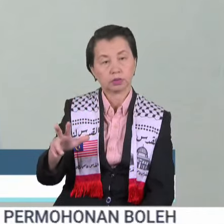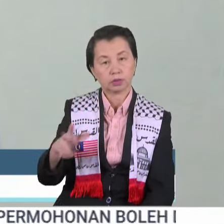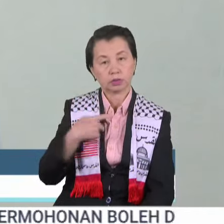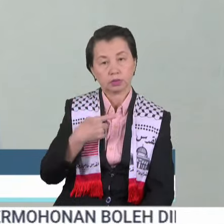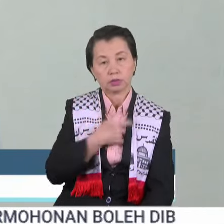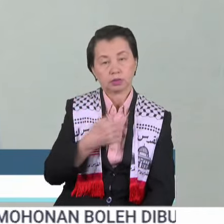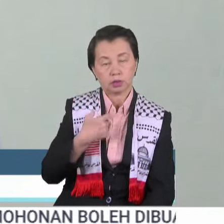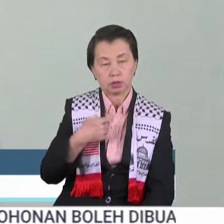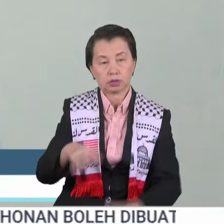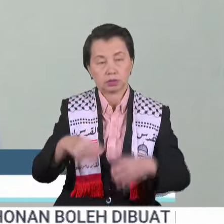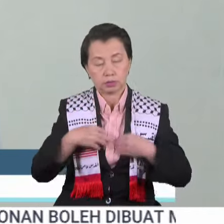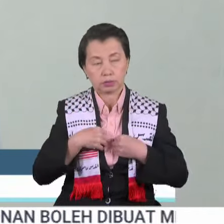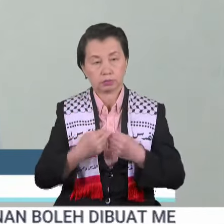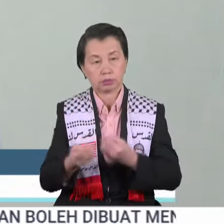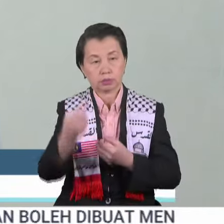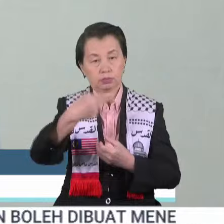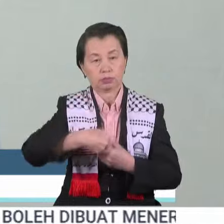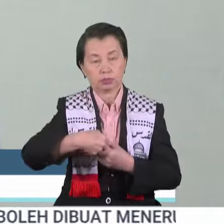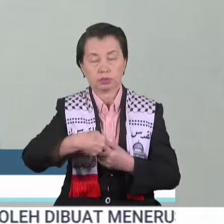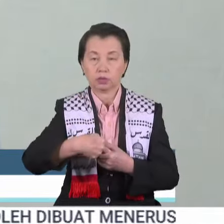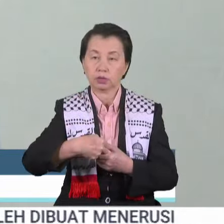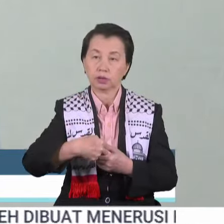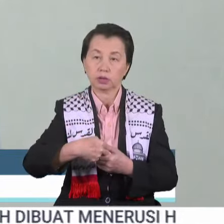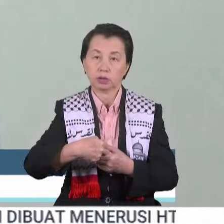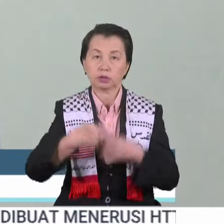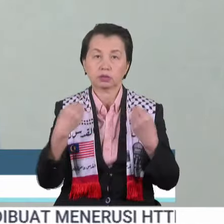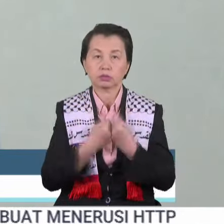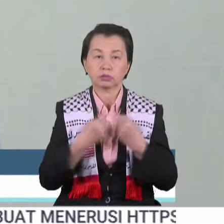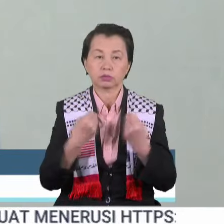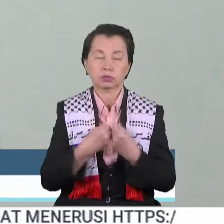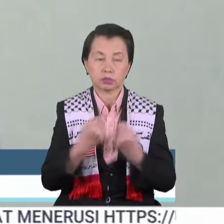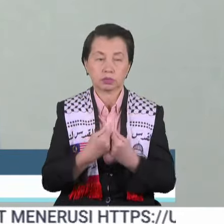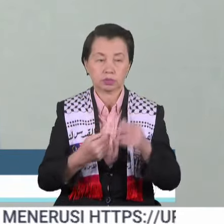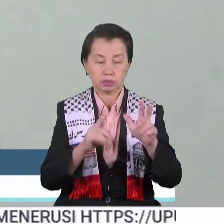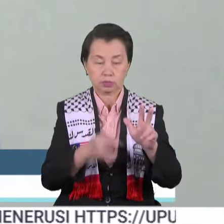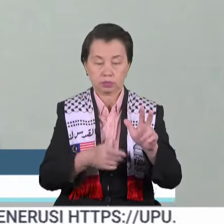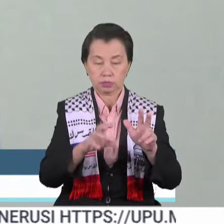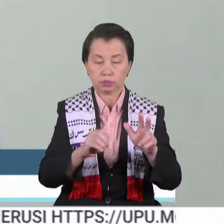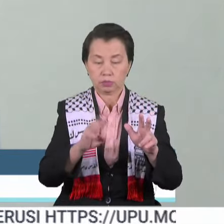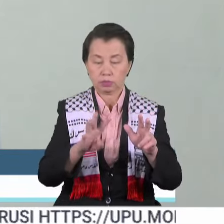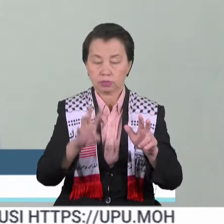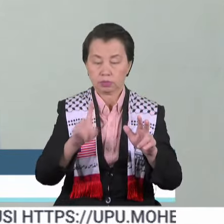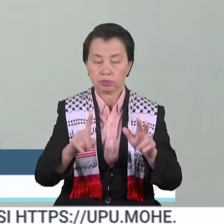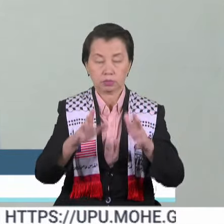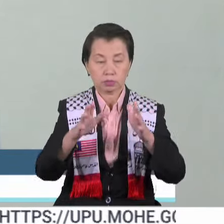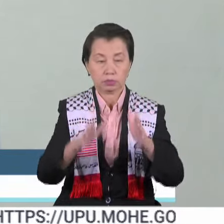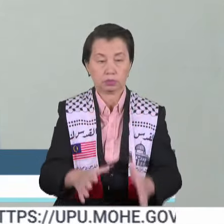kita menerima penyertaan secara keseluruhan berjumlah 3,041 orang.